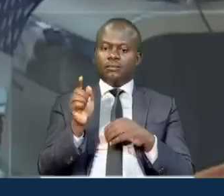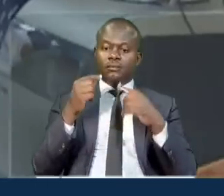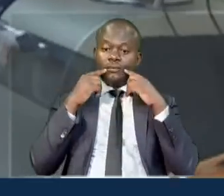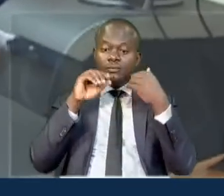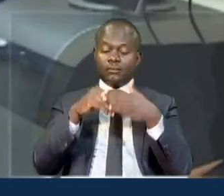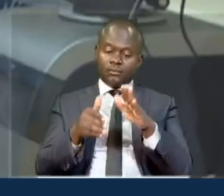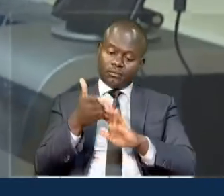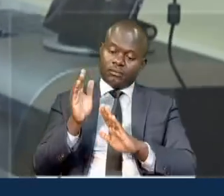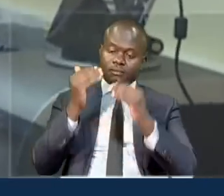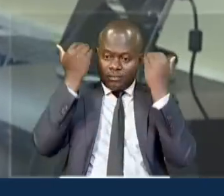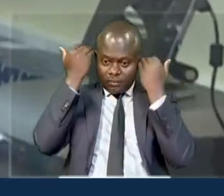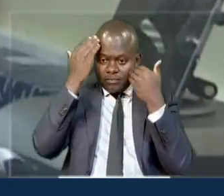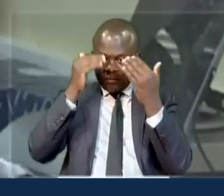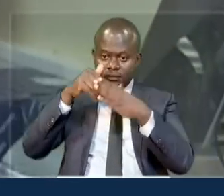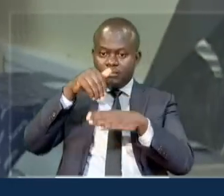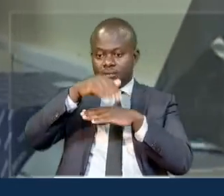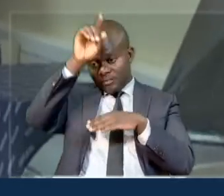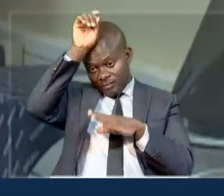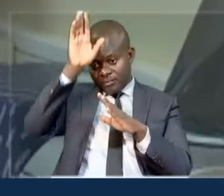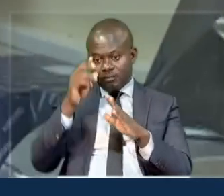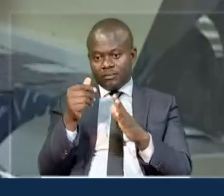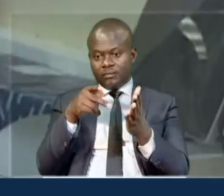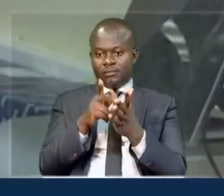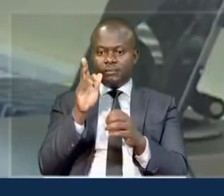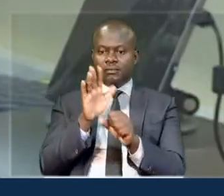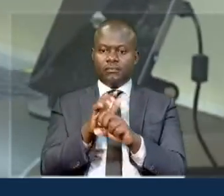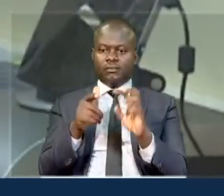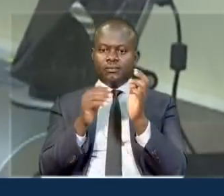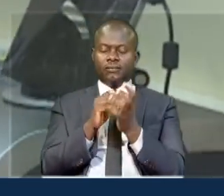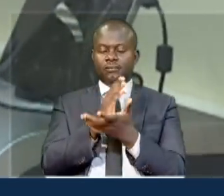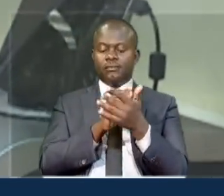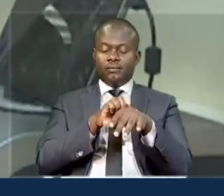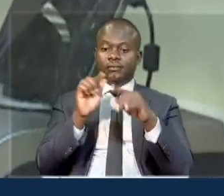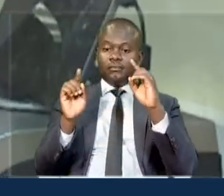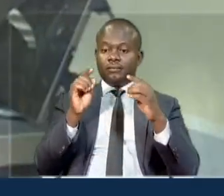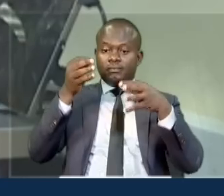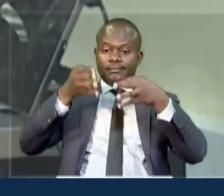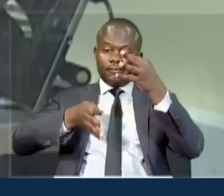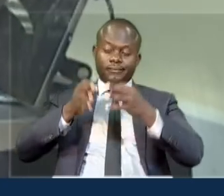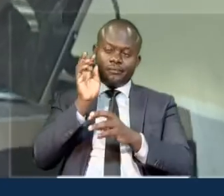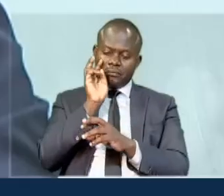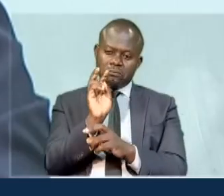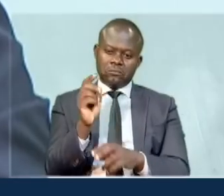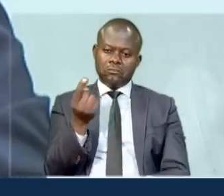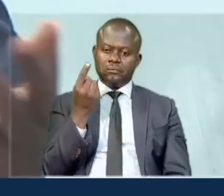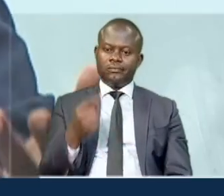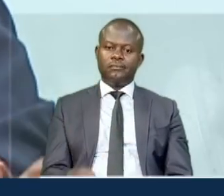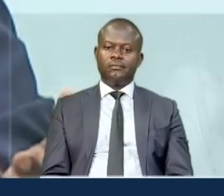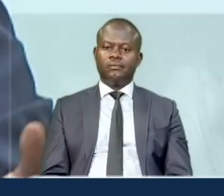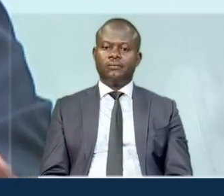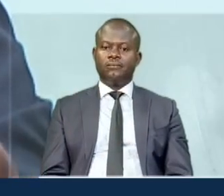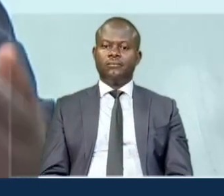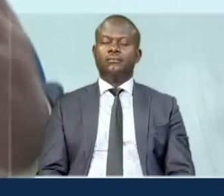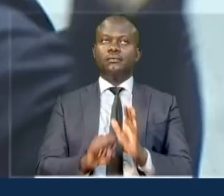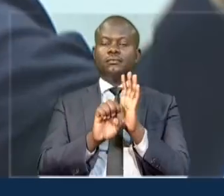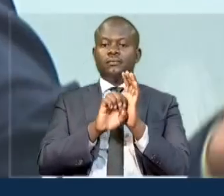mbere ibizamini byoherezwaga mu Budage ku kiguzi kiri hejuru cyangwa rimwe na rimwe umucamanza agashishoza gusa ndagira ngo mbehe